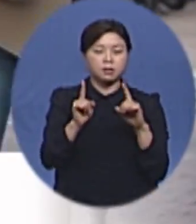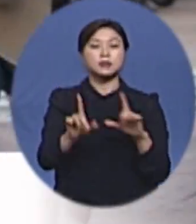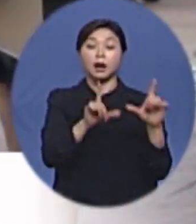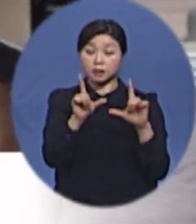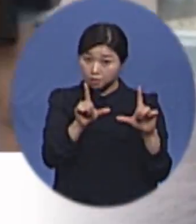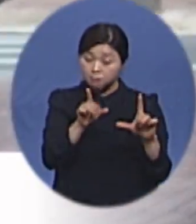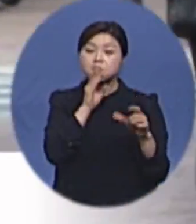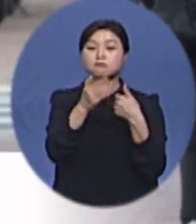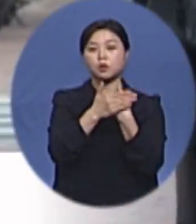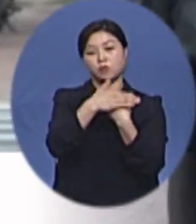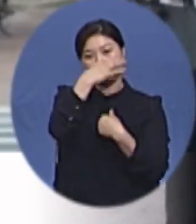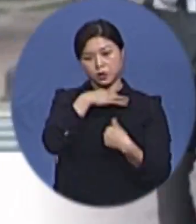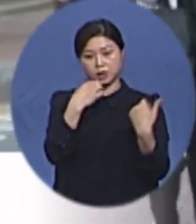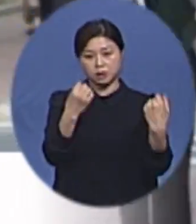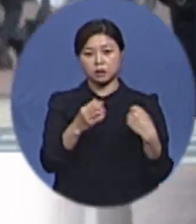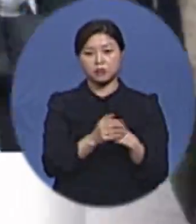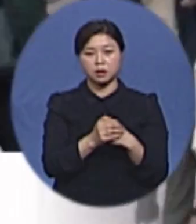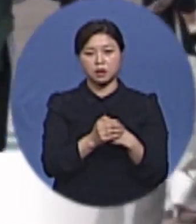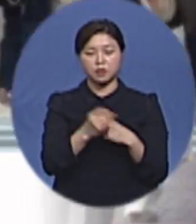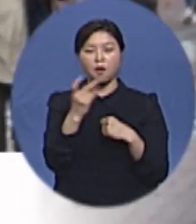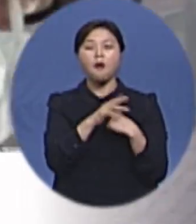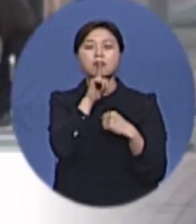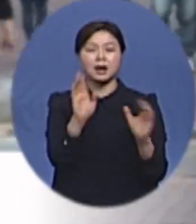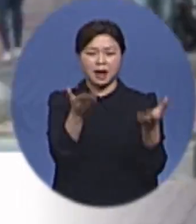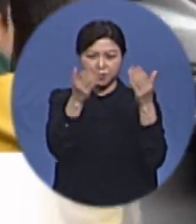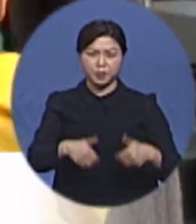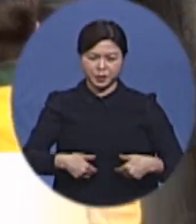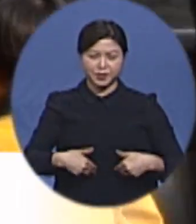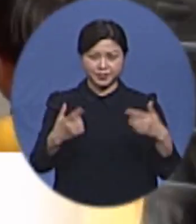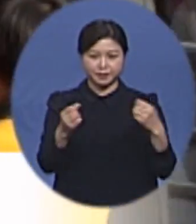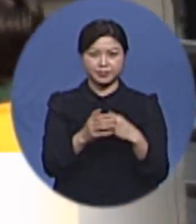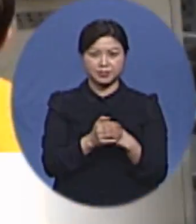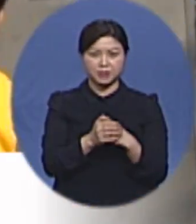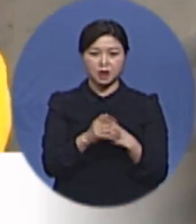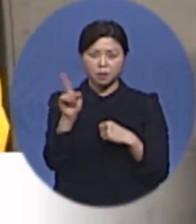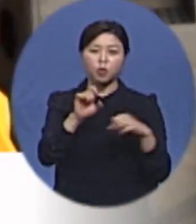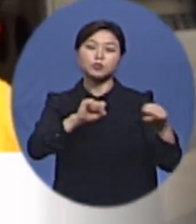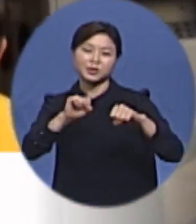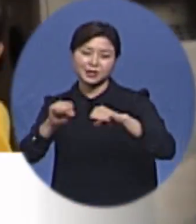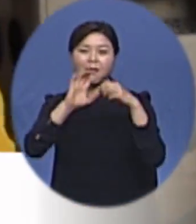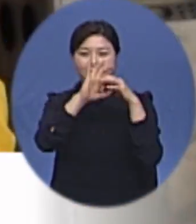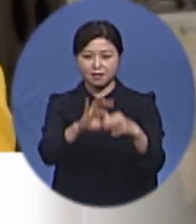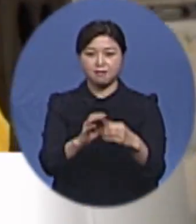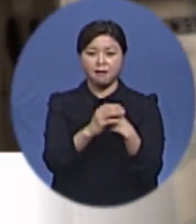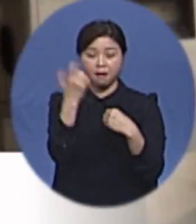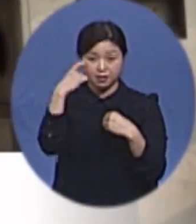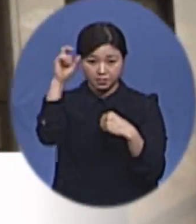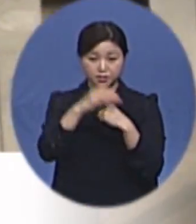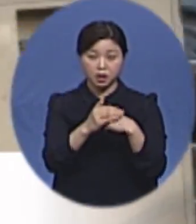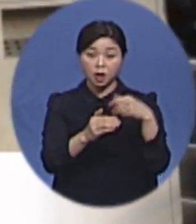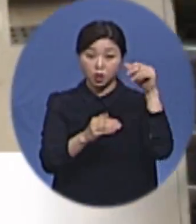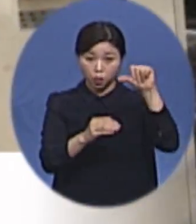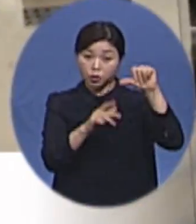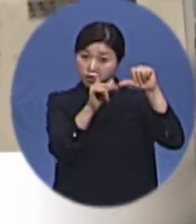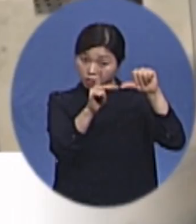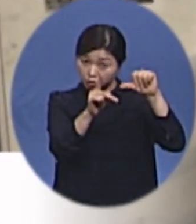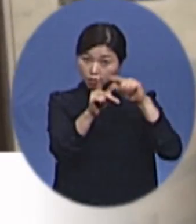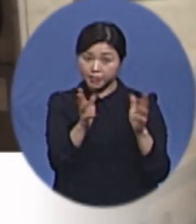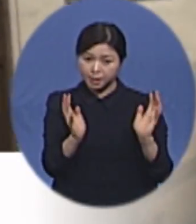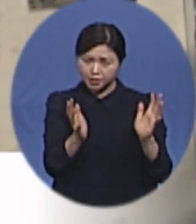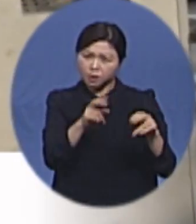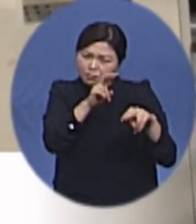굉장히 도움이 되고, 그리고 엉덩이가 가벼운 게 필요합니다. 자꾸 움직이는 거죠. 아침에 5km를 뛰고 가만히